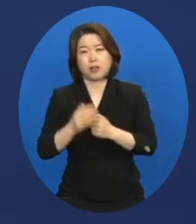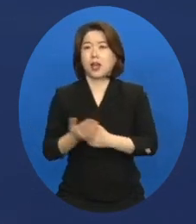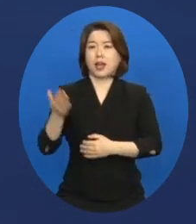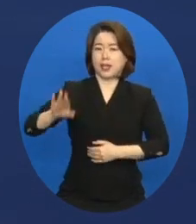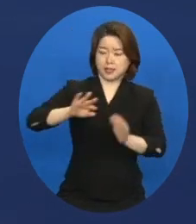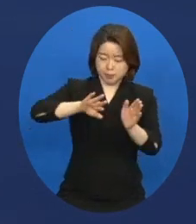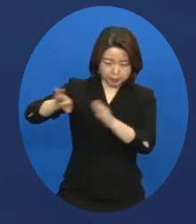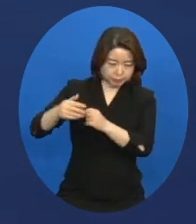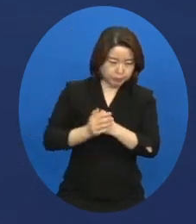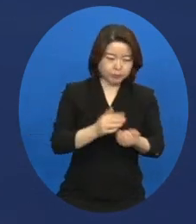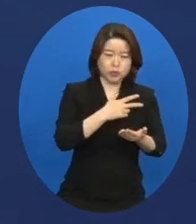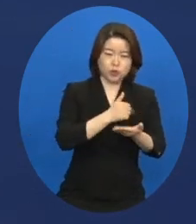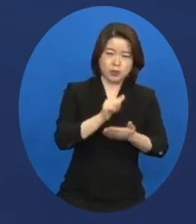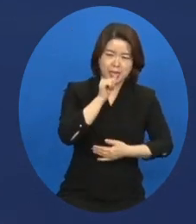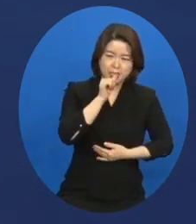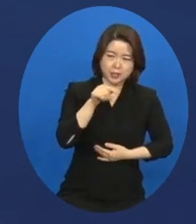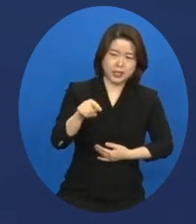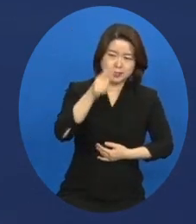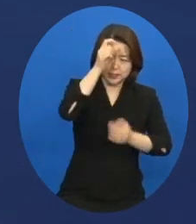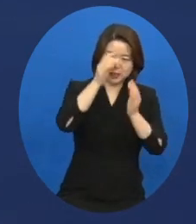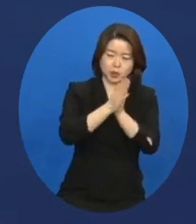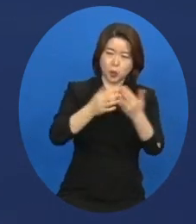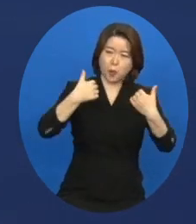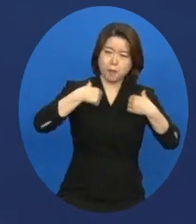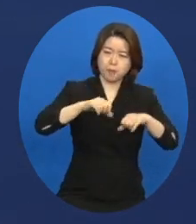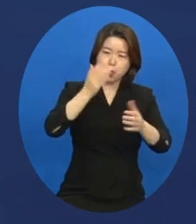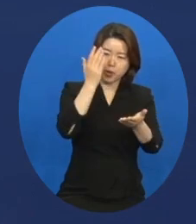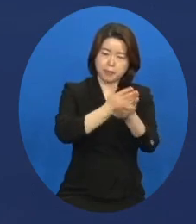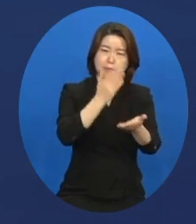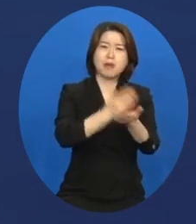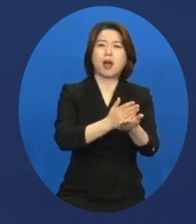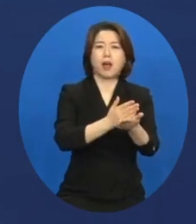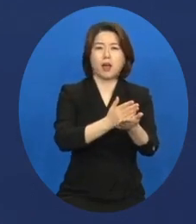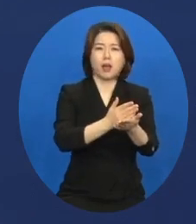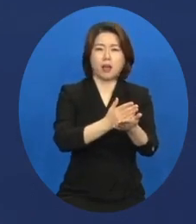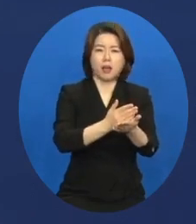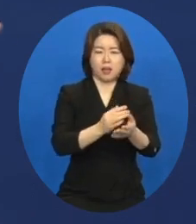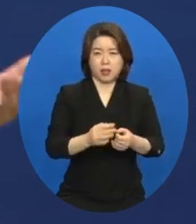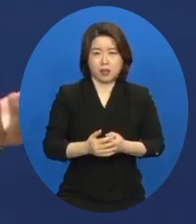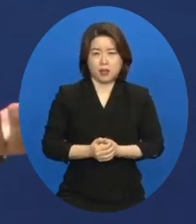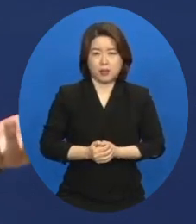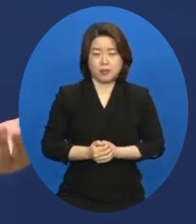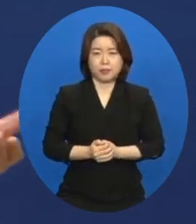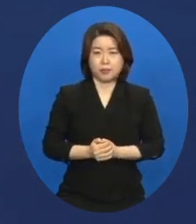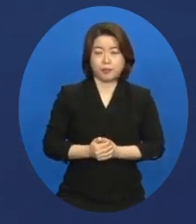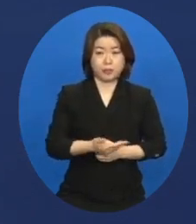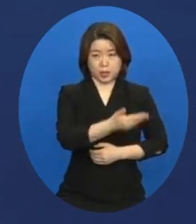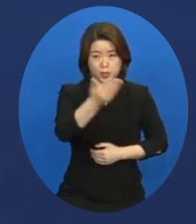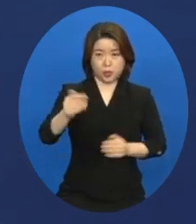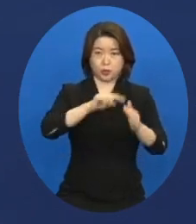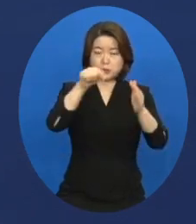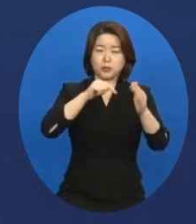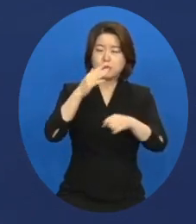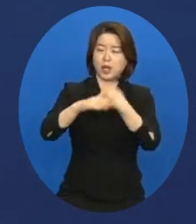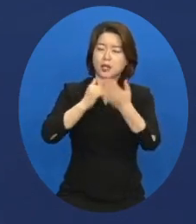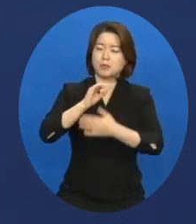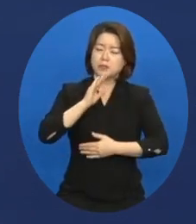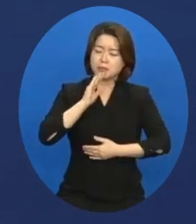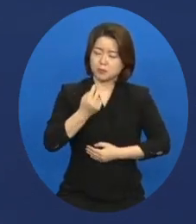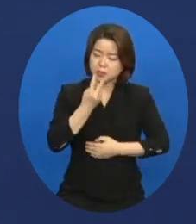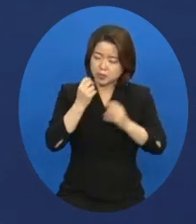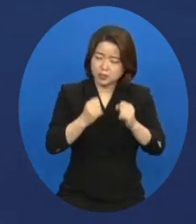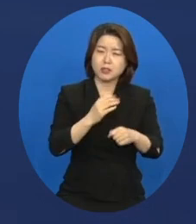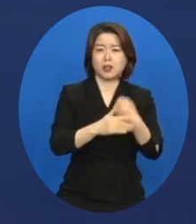그렇지만 주님은 절대로 그 기도를 포기하지 못하게 하십니다. 여러분 중에도 하나님은 정말 살아계신